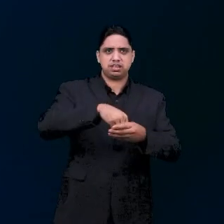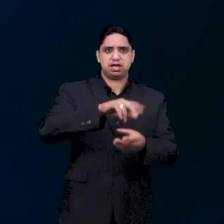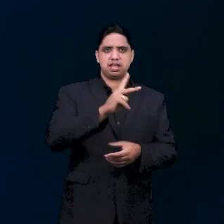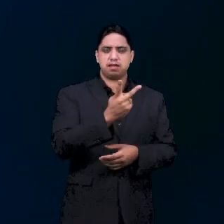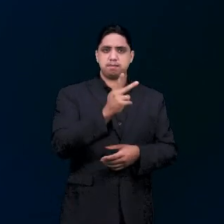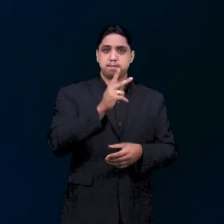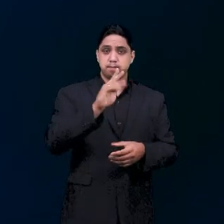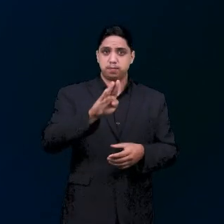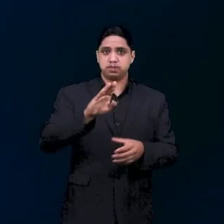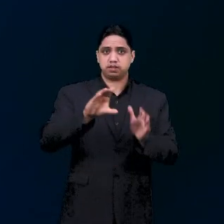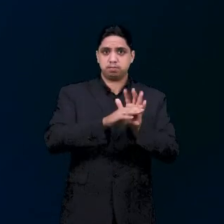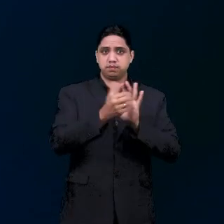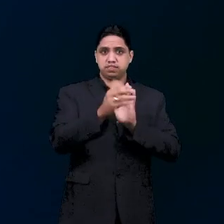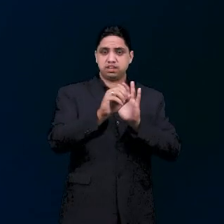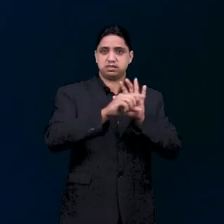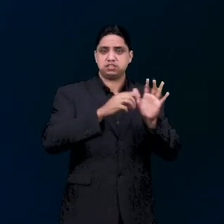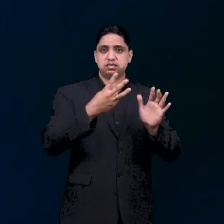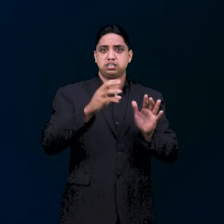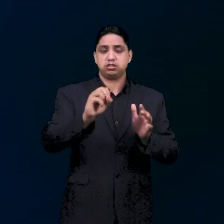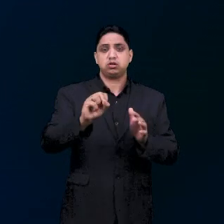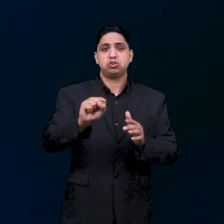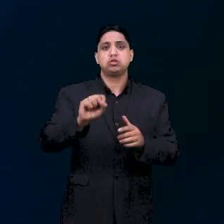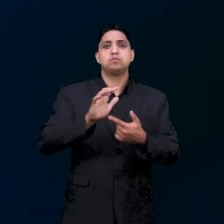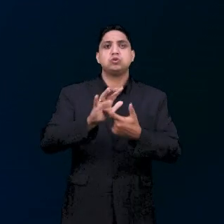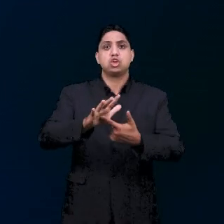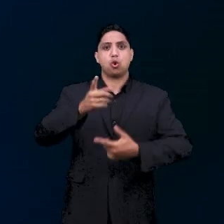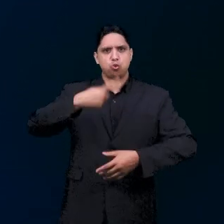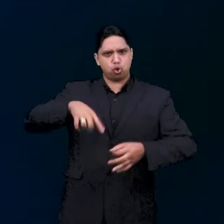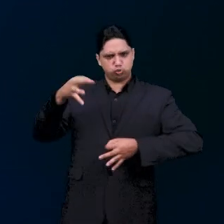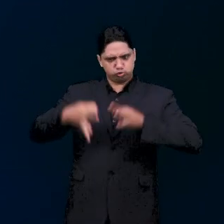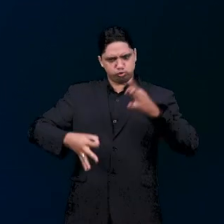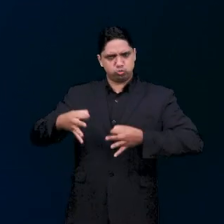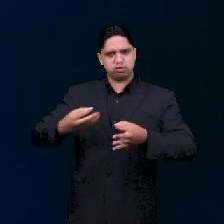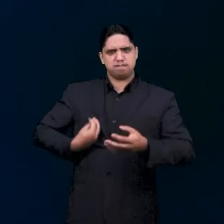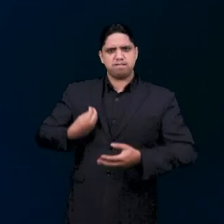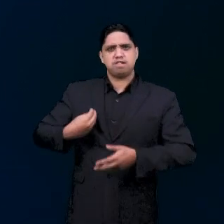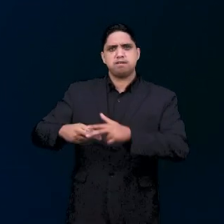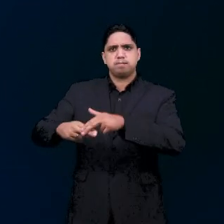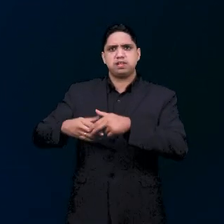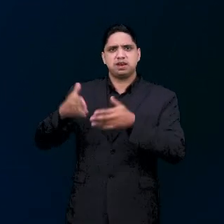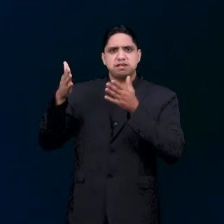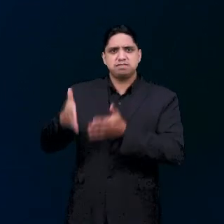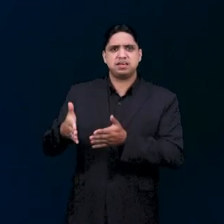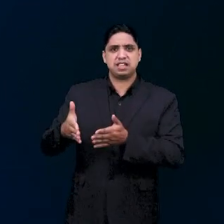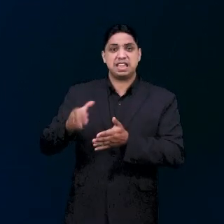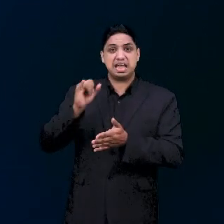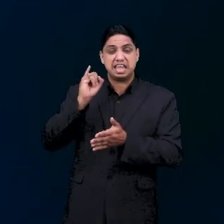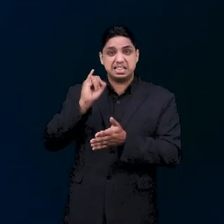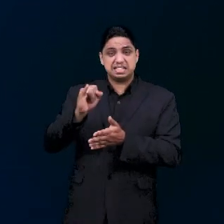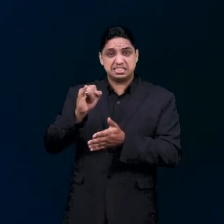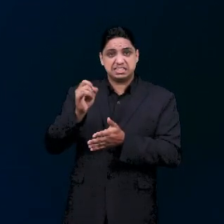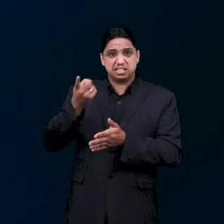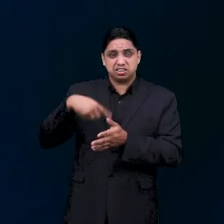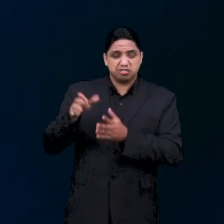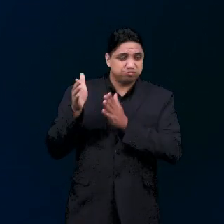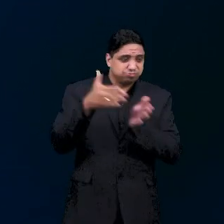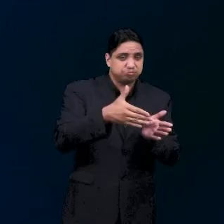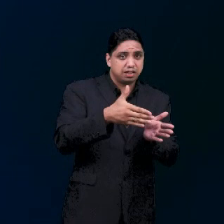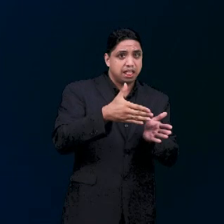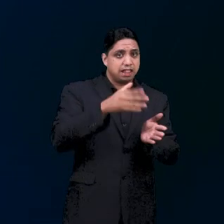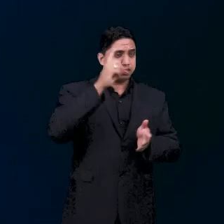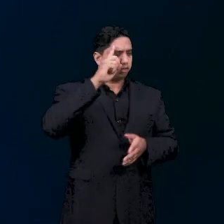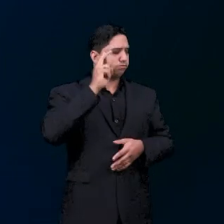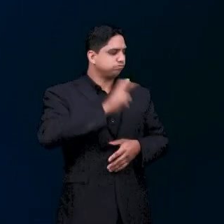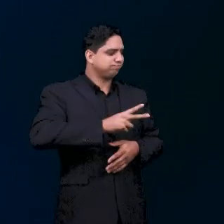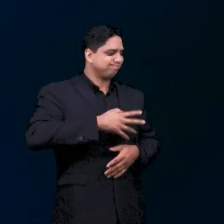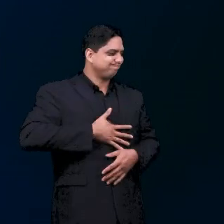choisir ce que nous allons recueillir. En réponse à la question, nous retrouvons le livre des Hébreux 10:38, que le juste vivra par la foi, et s'il